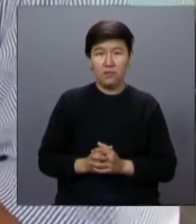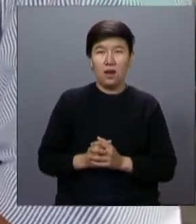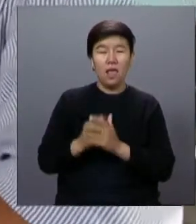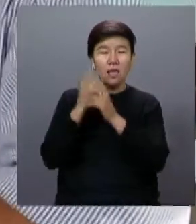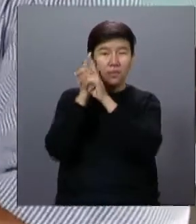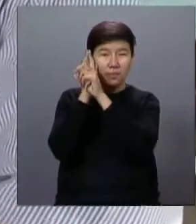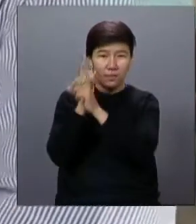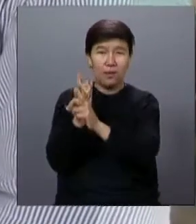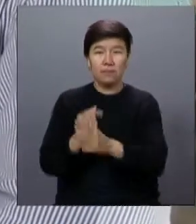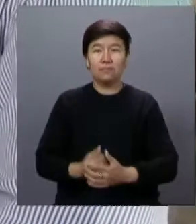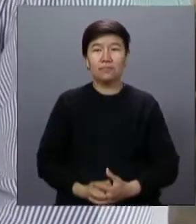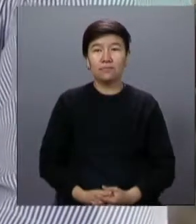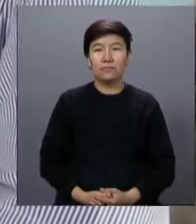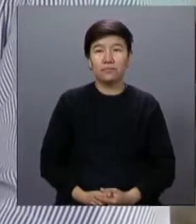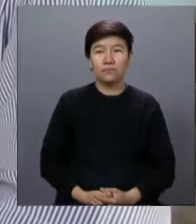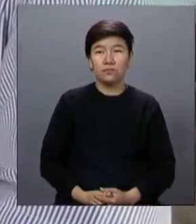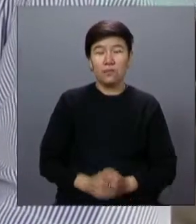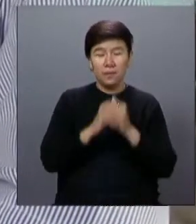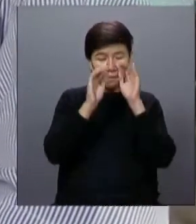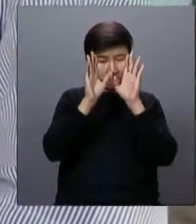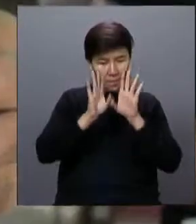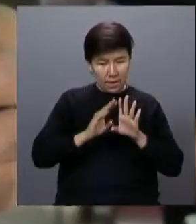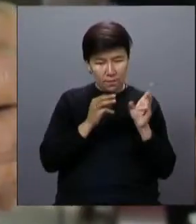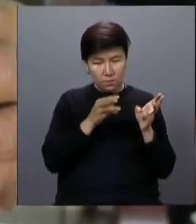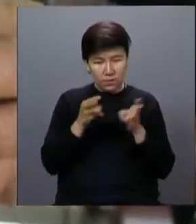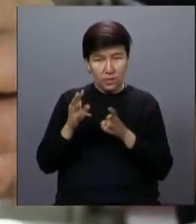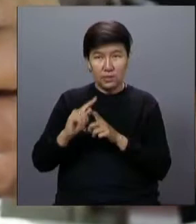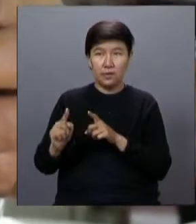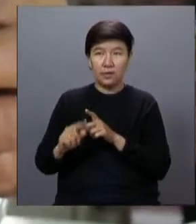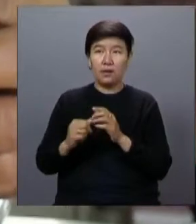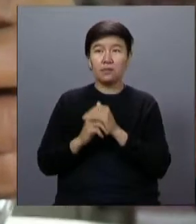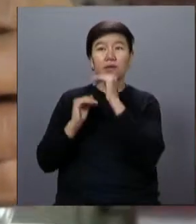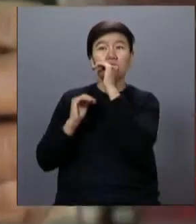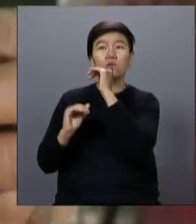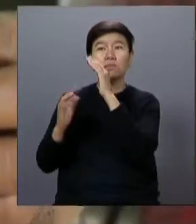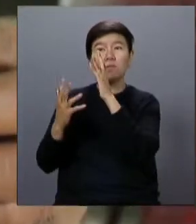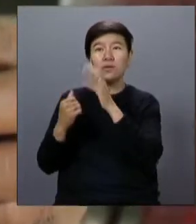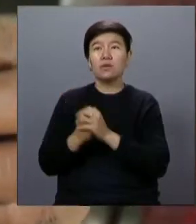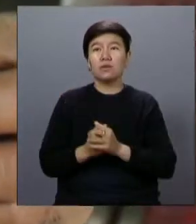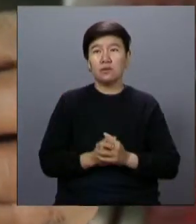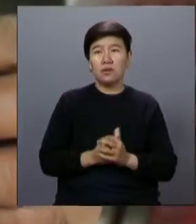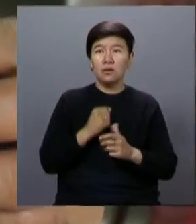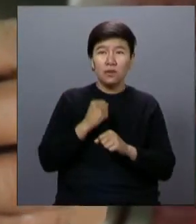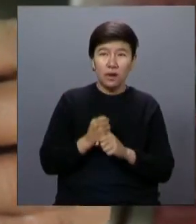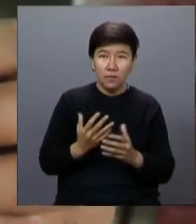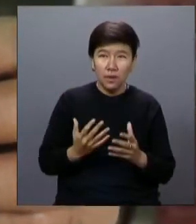ลเพียงแต่รูปแบบเขาไม่ได้กำหนดว่าต้องอย่างนั้นอย่าง